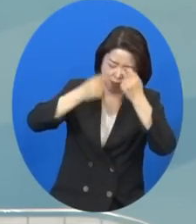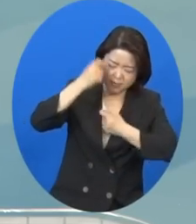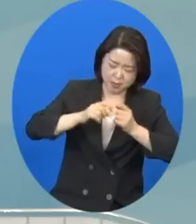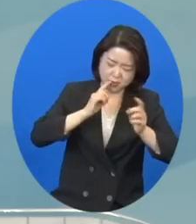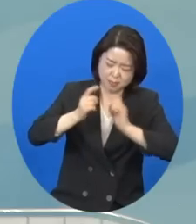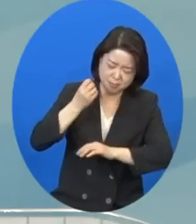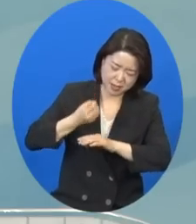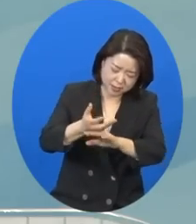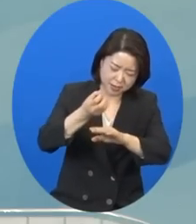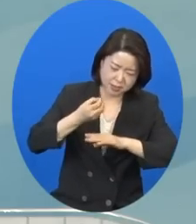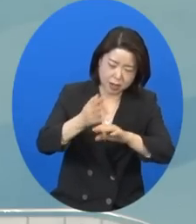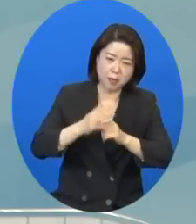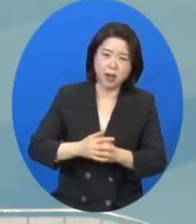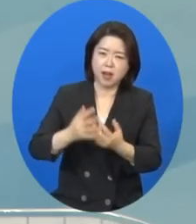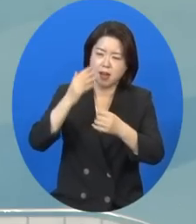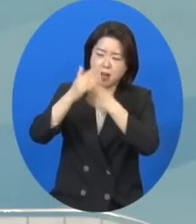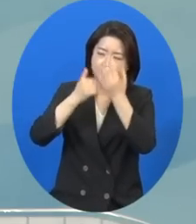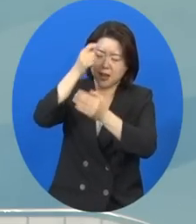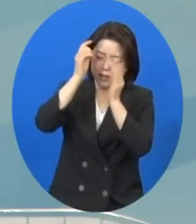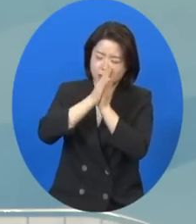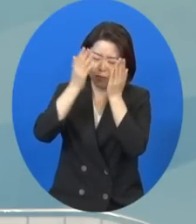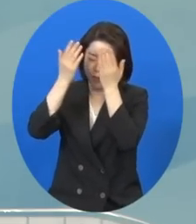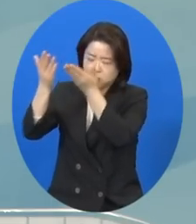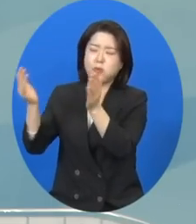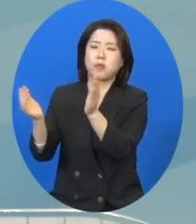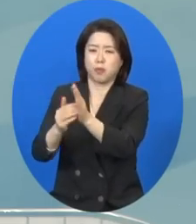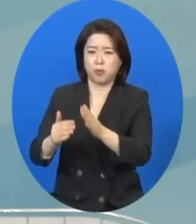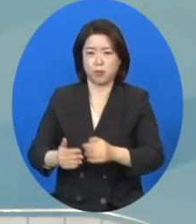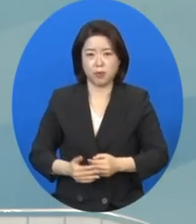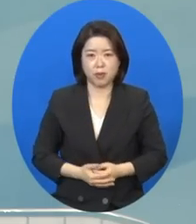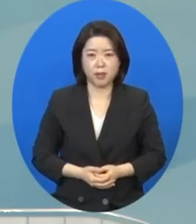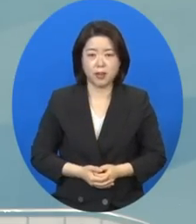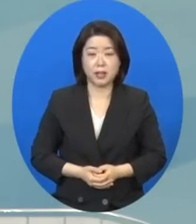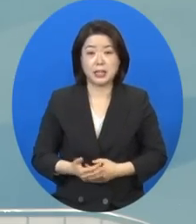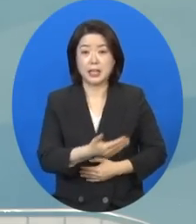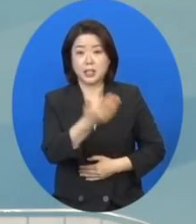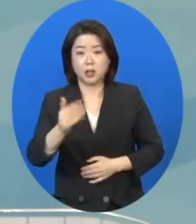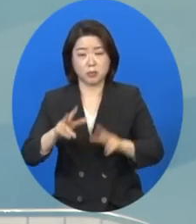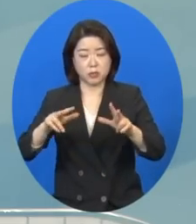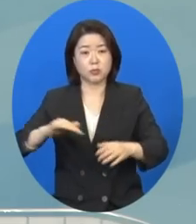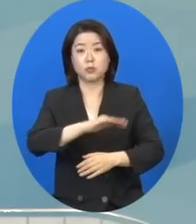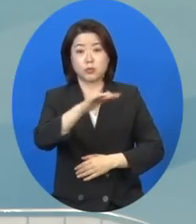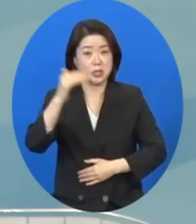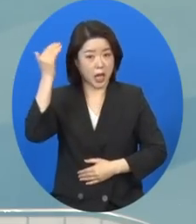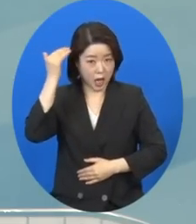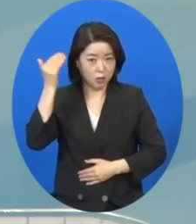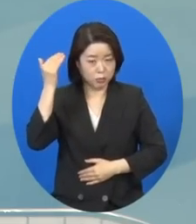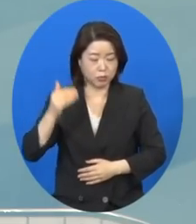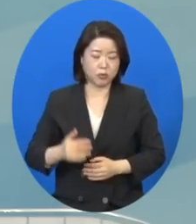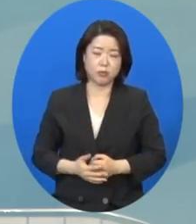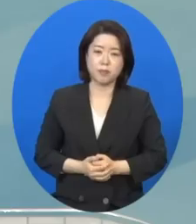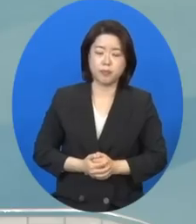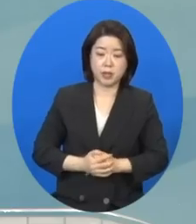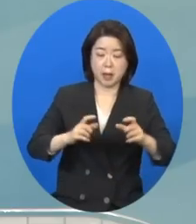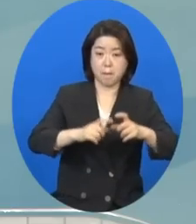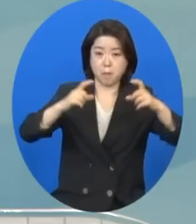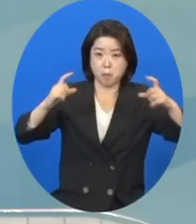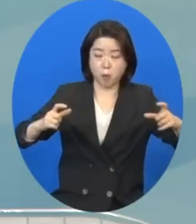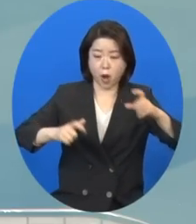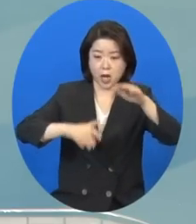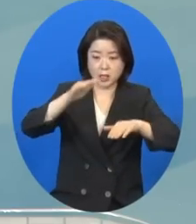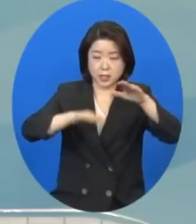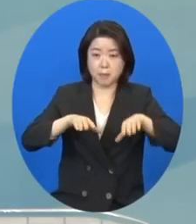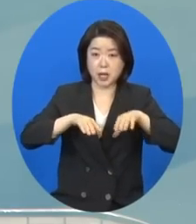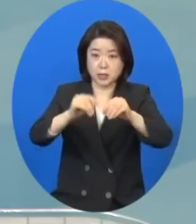전하면서 얼마나 하나님께 기도했는지 모릅니다 여러분 지금 우리나라에도요 이제 포괄적